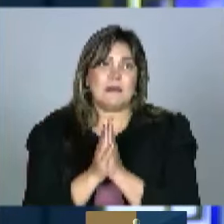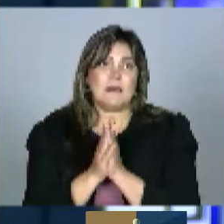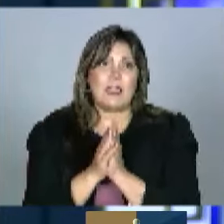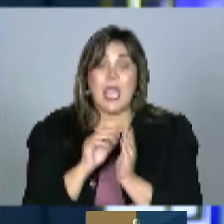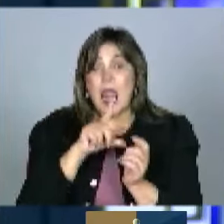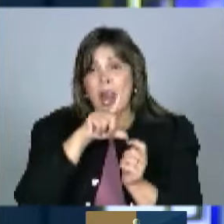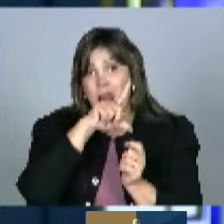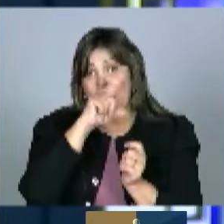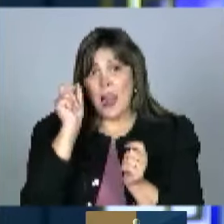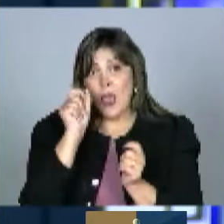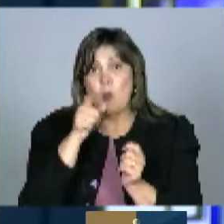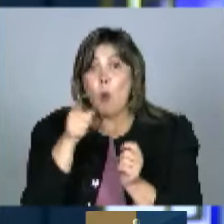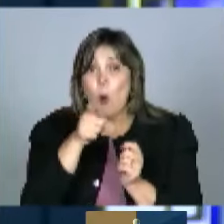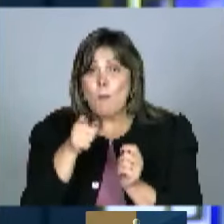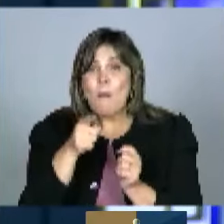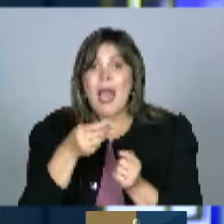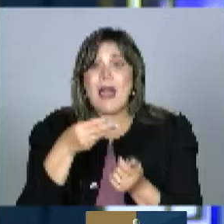حاله